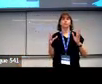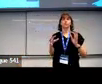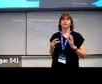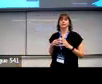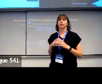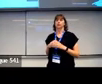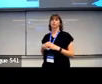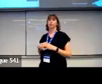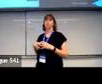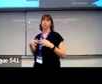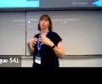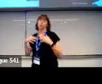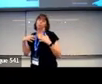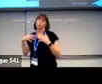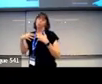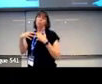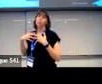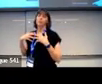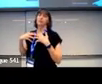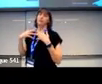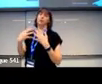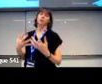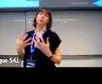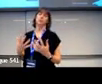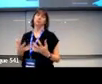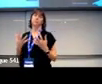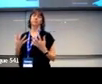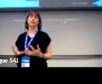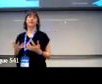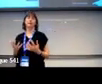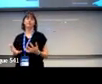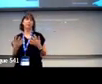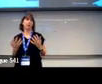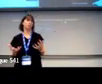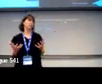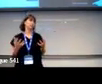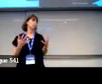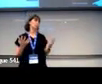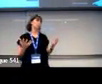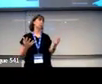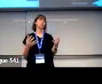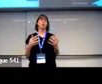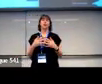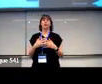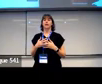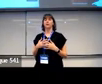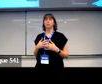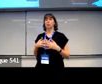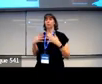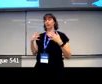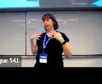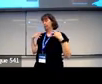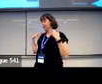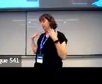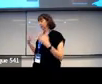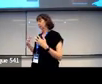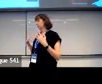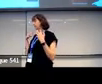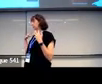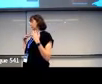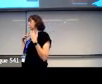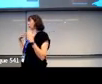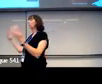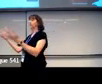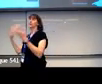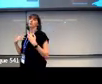par là, je veux dire, moi, mon idée, c'est de donner l'opportunité égale d'apprendre à tout le monde et aussi